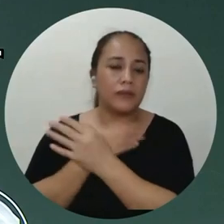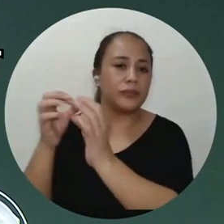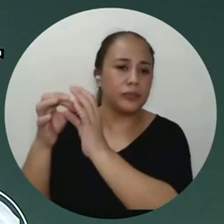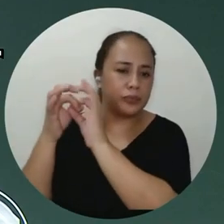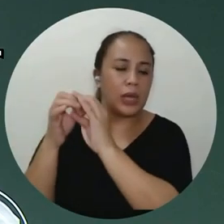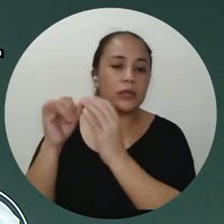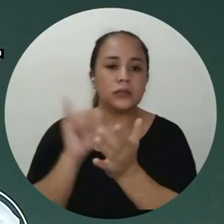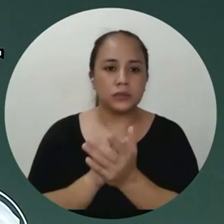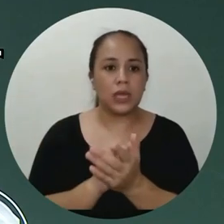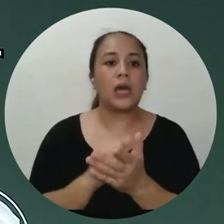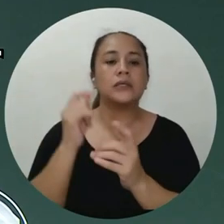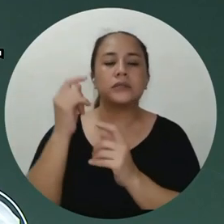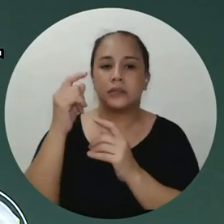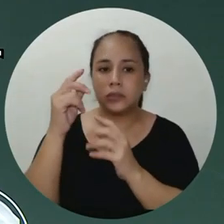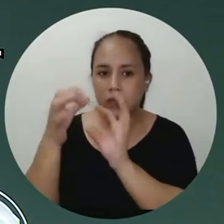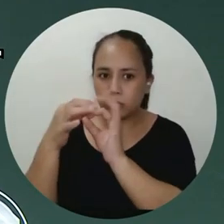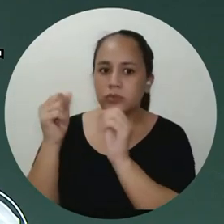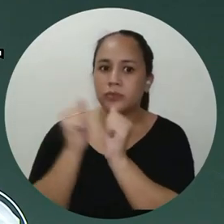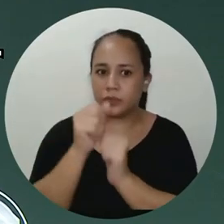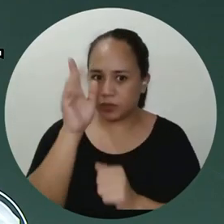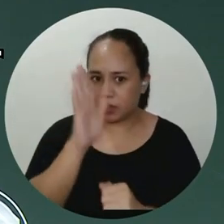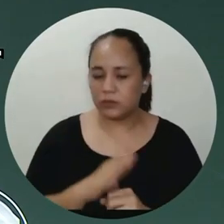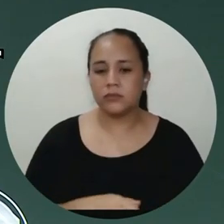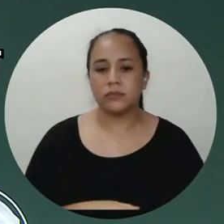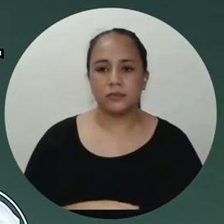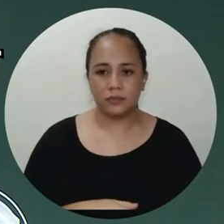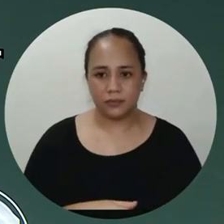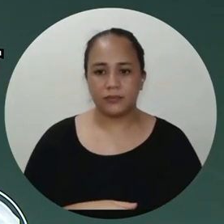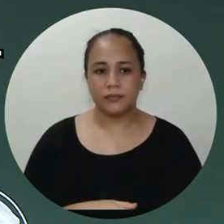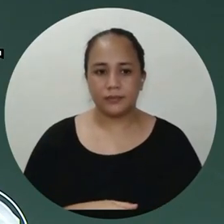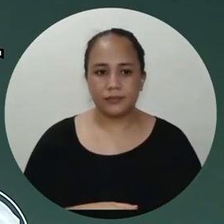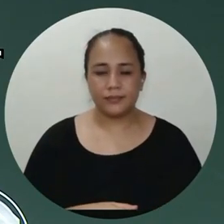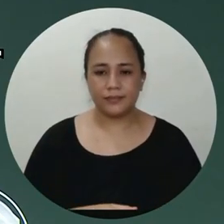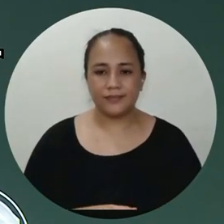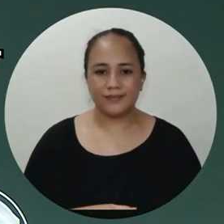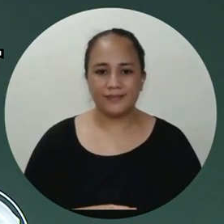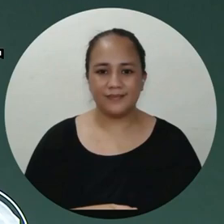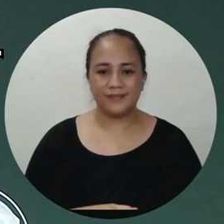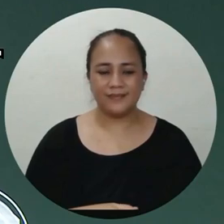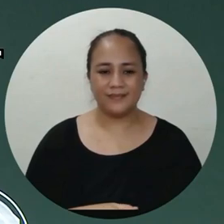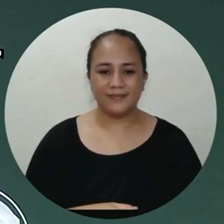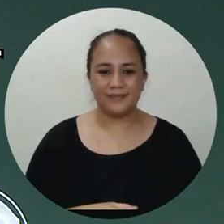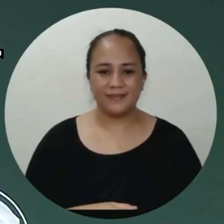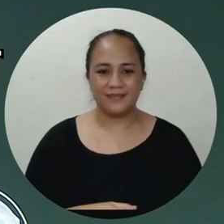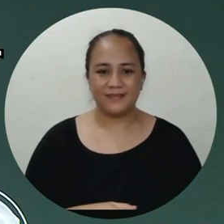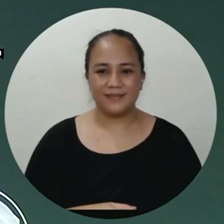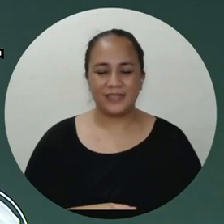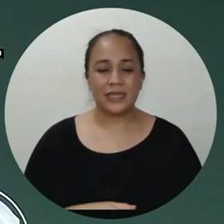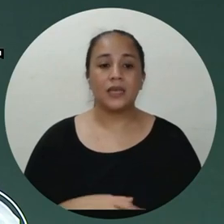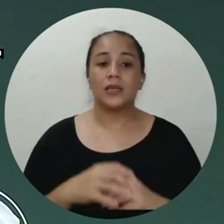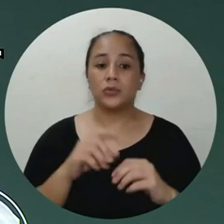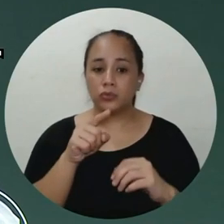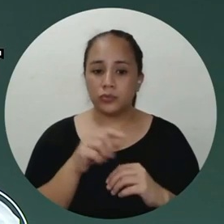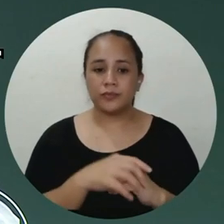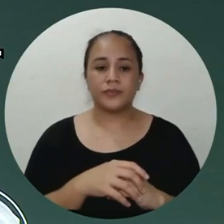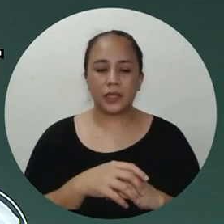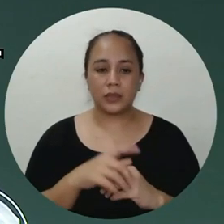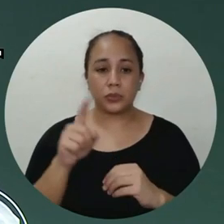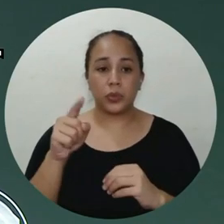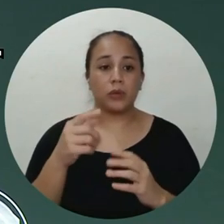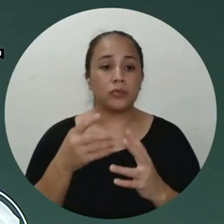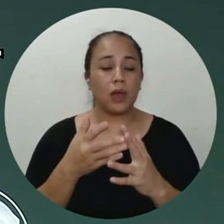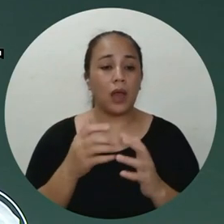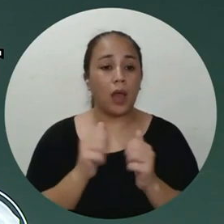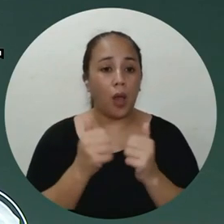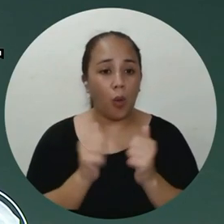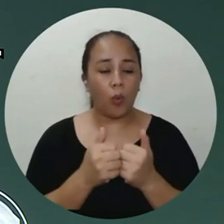type of relationship you must have. 그거는 with God. 말씀 잡고 하나님과 인격적인 기도 속에 나오는 거예요. And that this comes forth when you hold on to